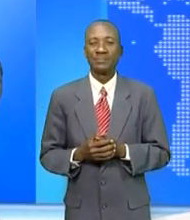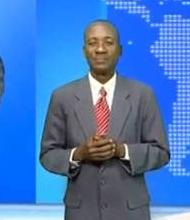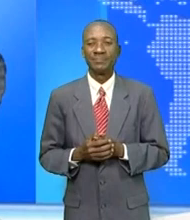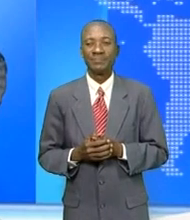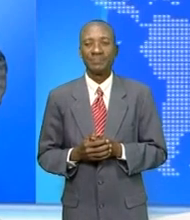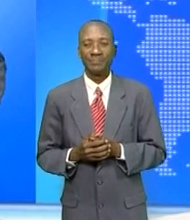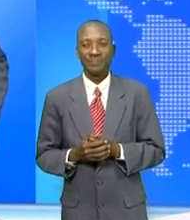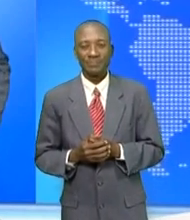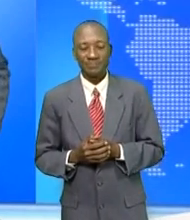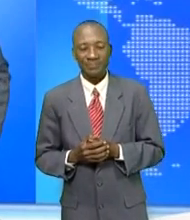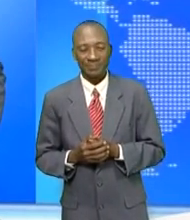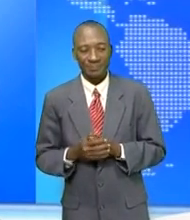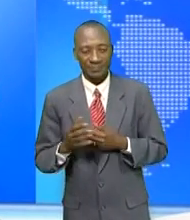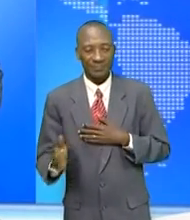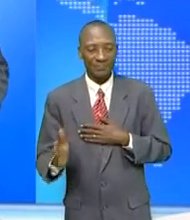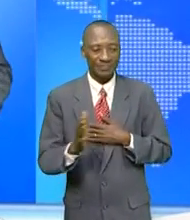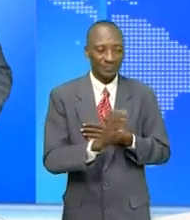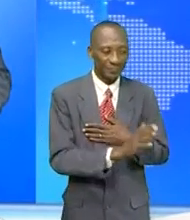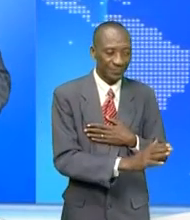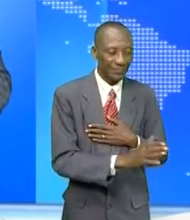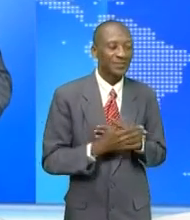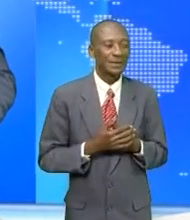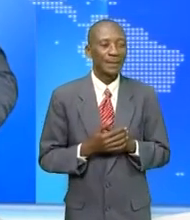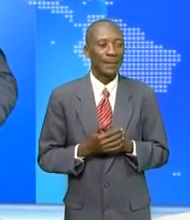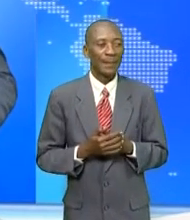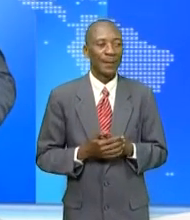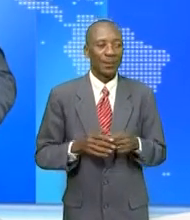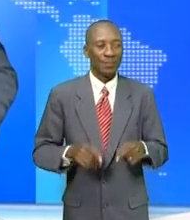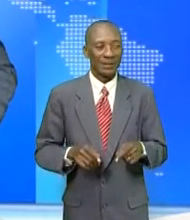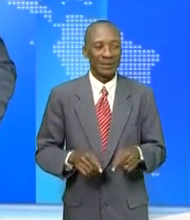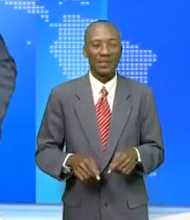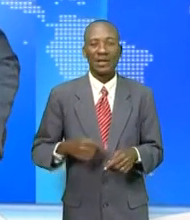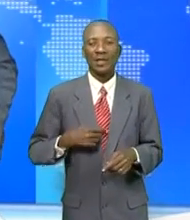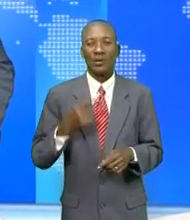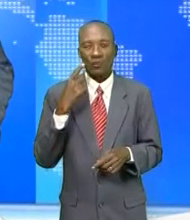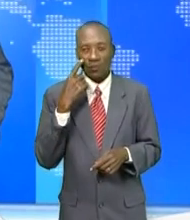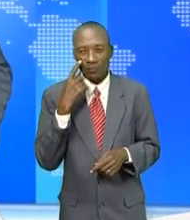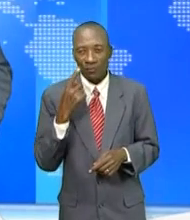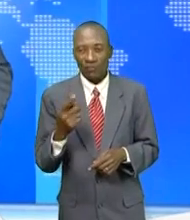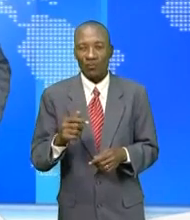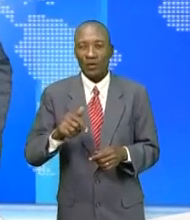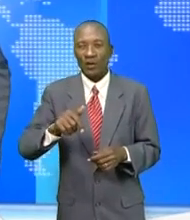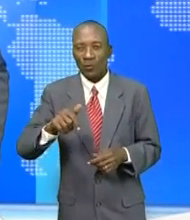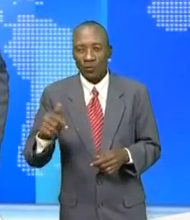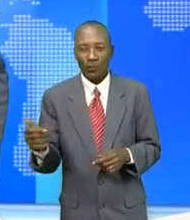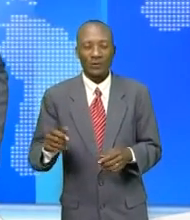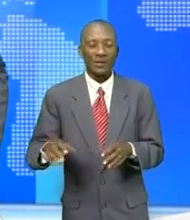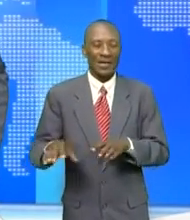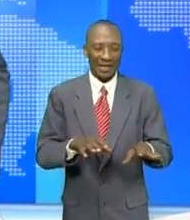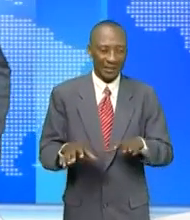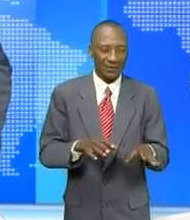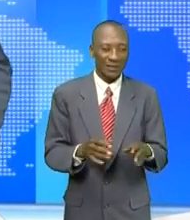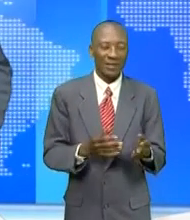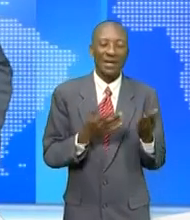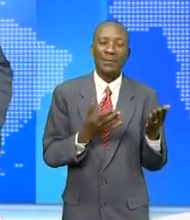Et les conflits interinstitutionnels qui n'en finissent pas dans le sang-courroux entre l'exécutif provincial et l'Assemblée provinciale, les